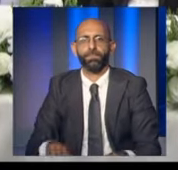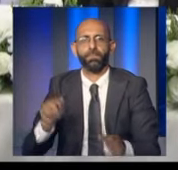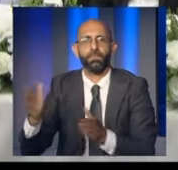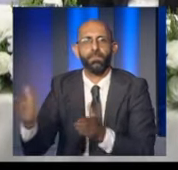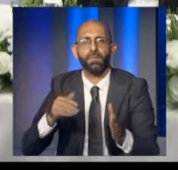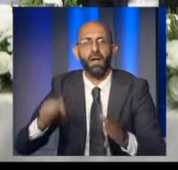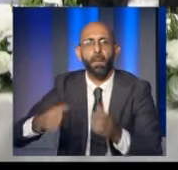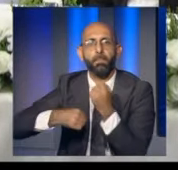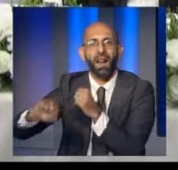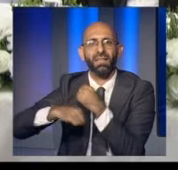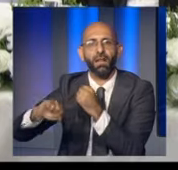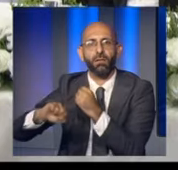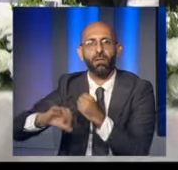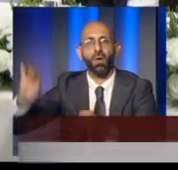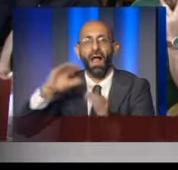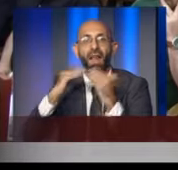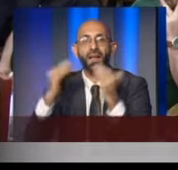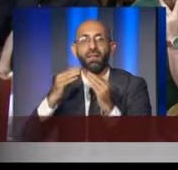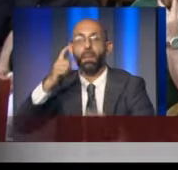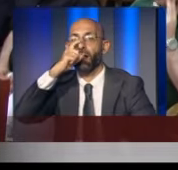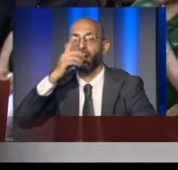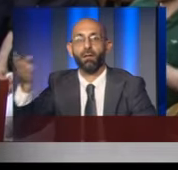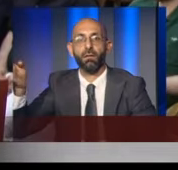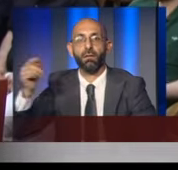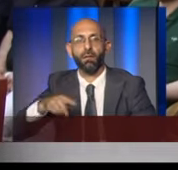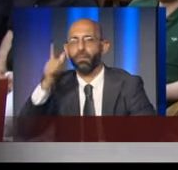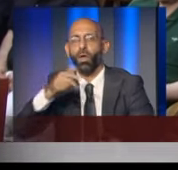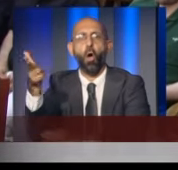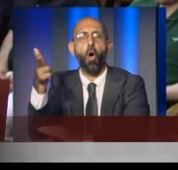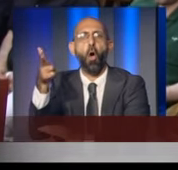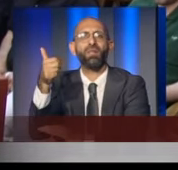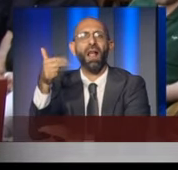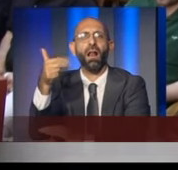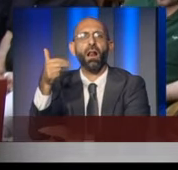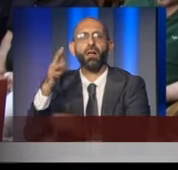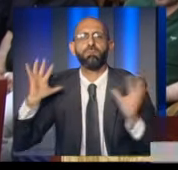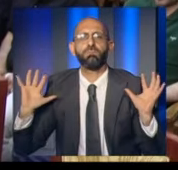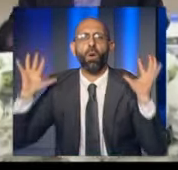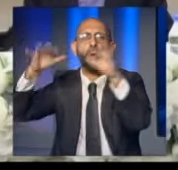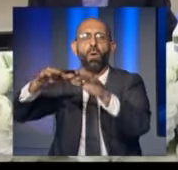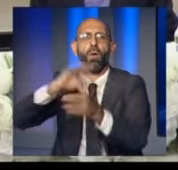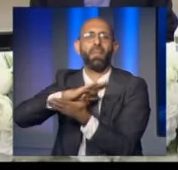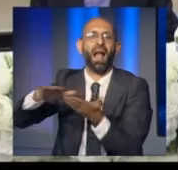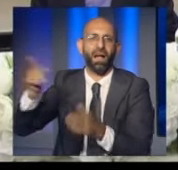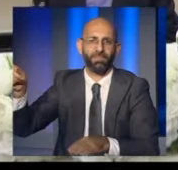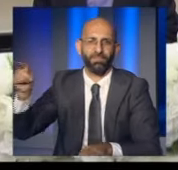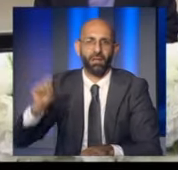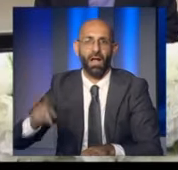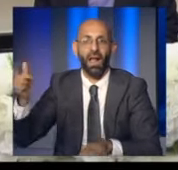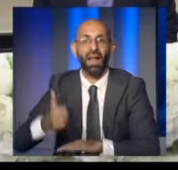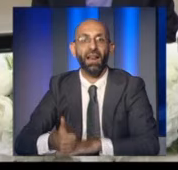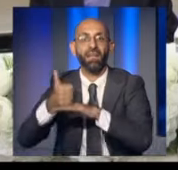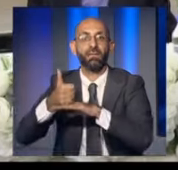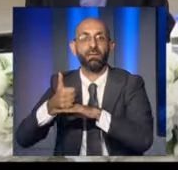نظم مكتب الشؤون البلدية والاختيارية المركزي في حركة أمل ورشة عمل إدارية تنظيمية في فندق الخيال